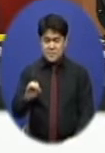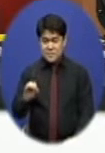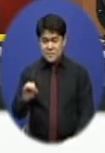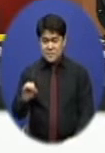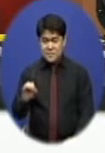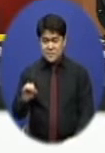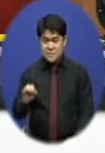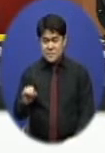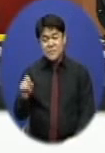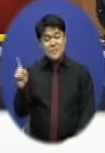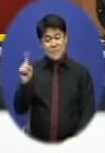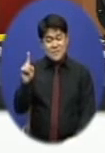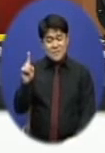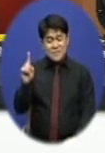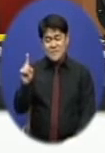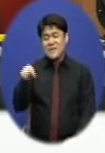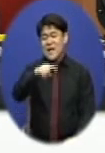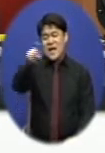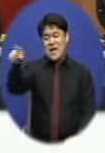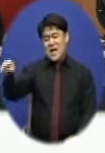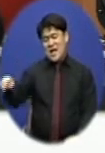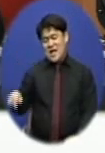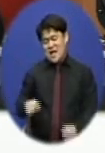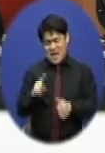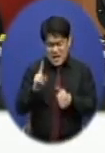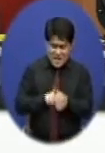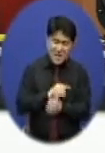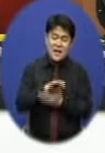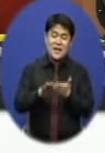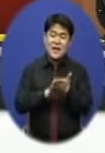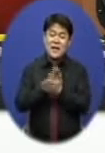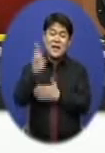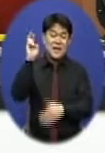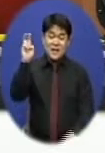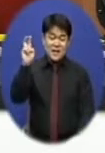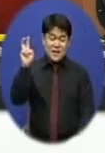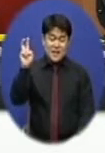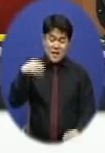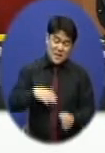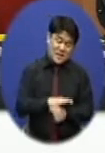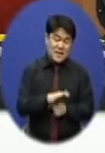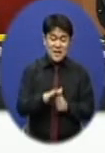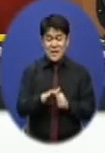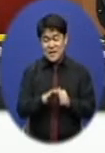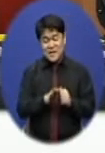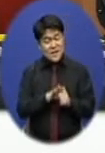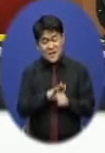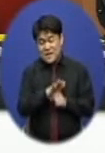아니 놀지는 못하리라. 헐. 사랑 사랑